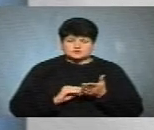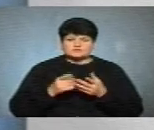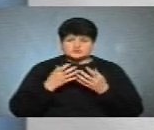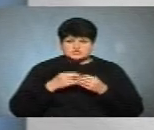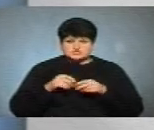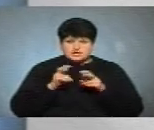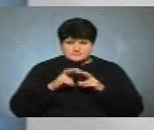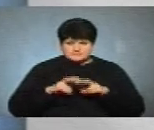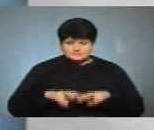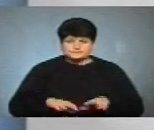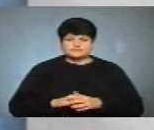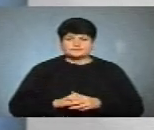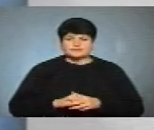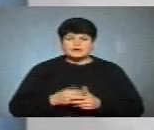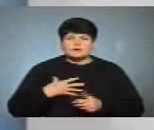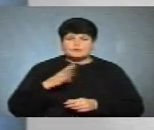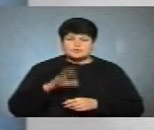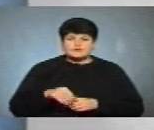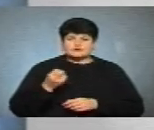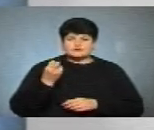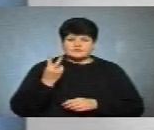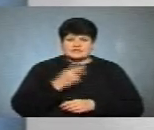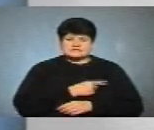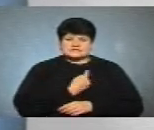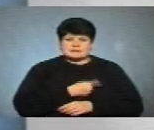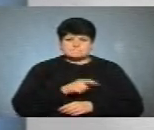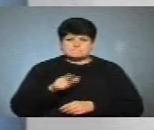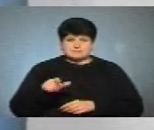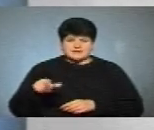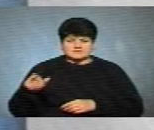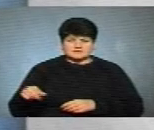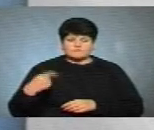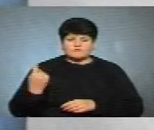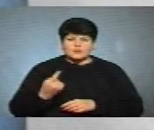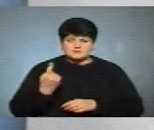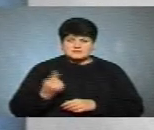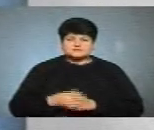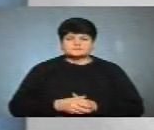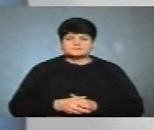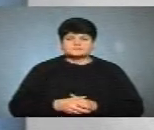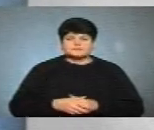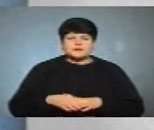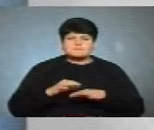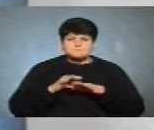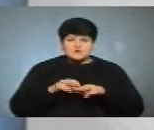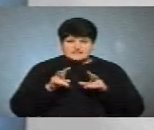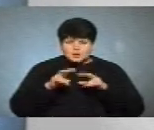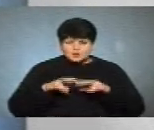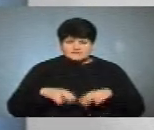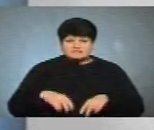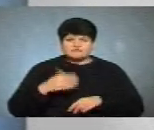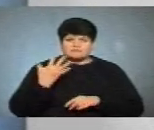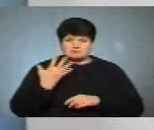вивчення. Померло 12 медиків в області. Проведено розслідування в